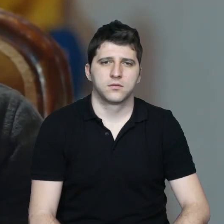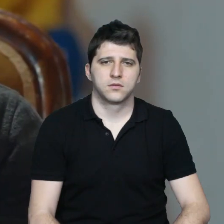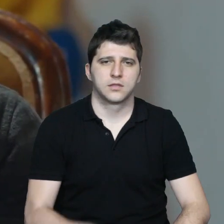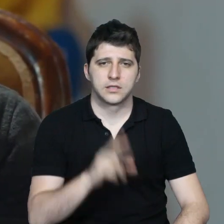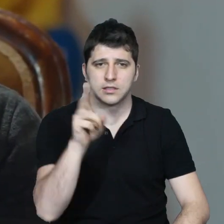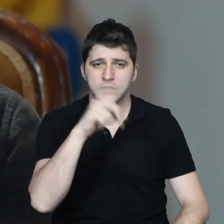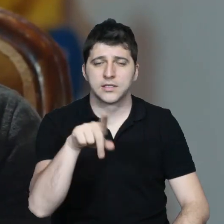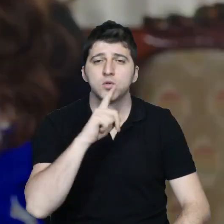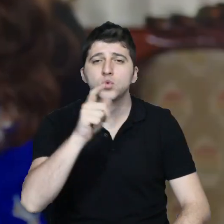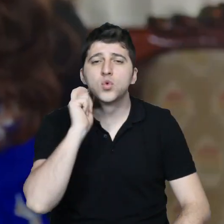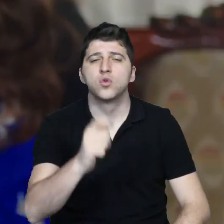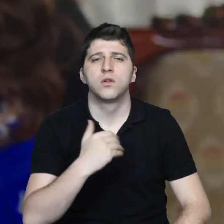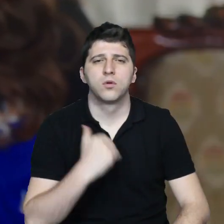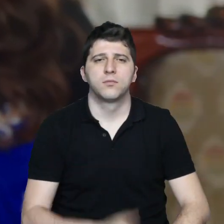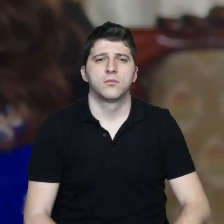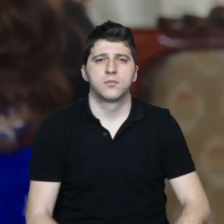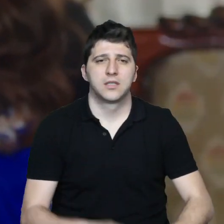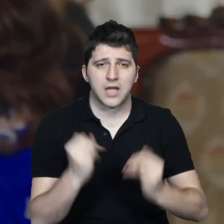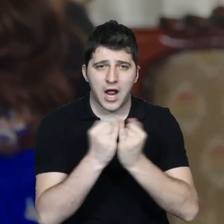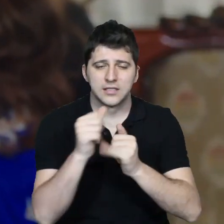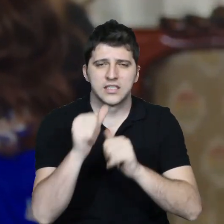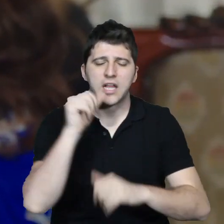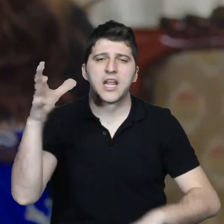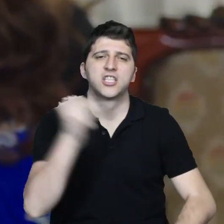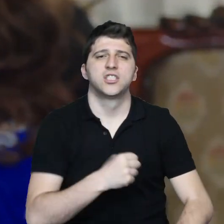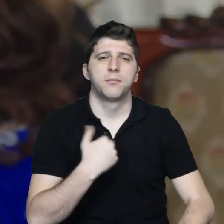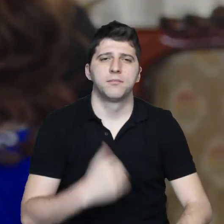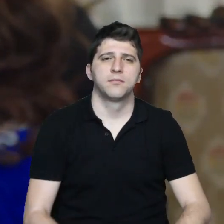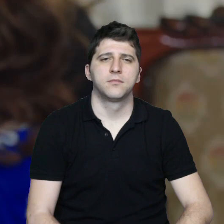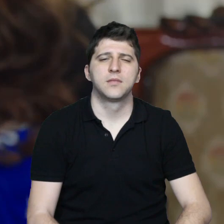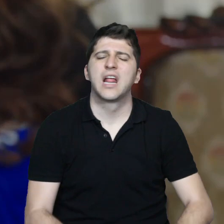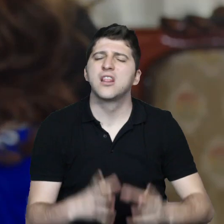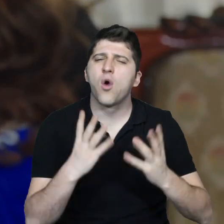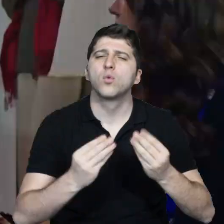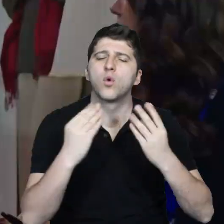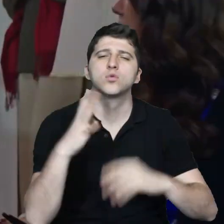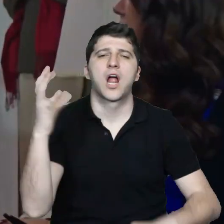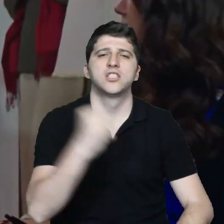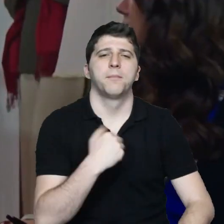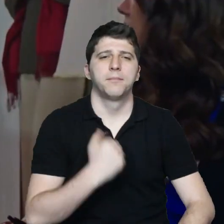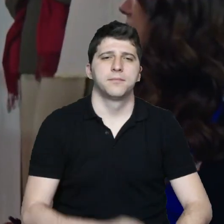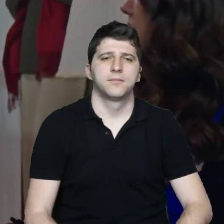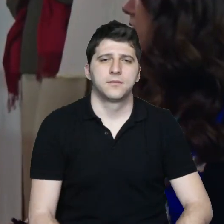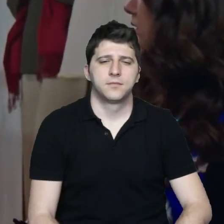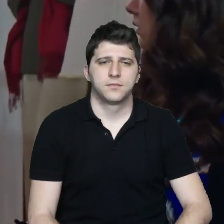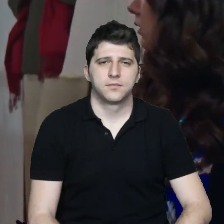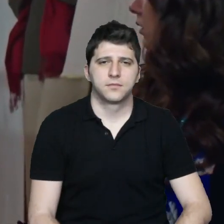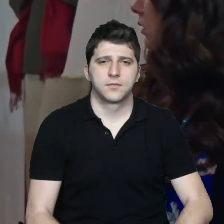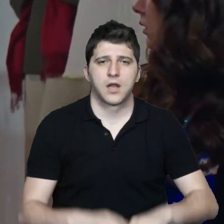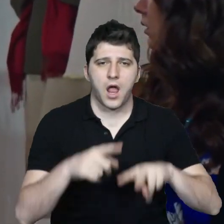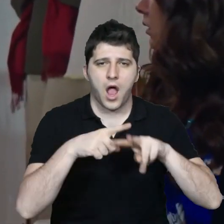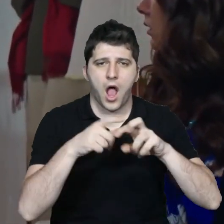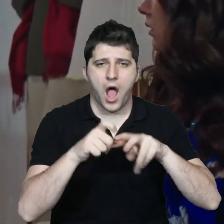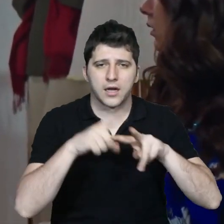Size söz veriyorum. Kardeşinizi geri getireceğim. Neye mal olursa olsun. Adayı en